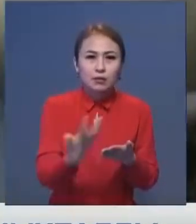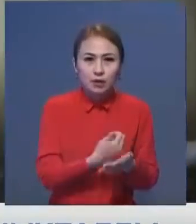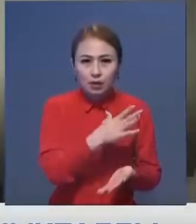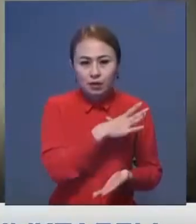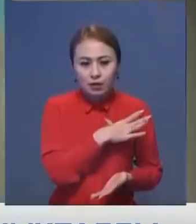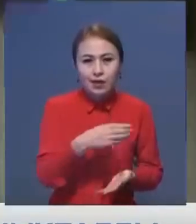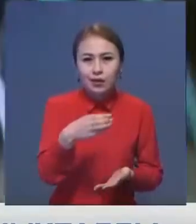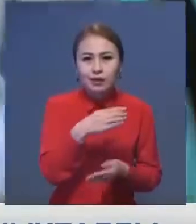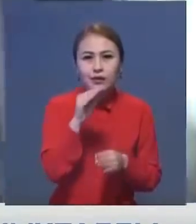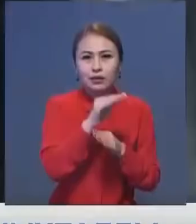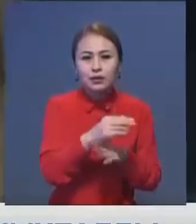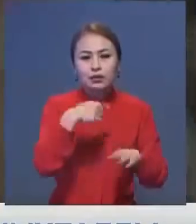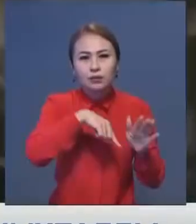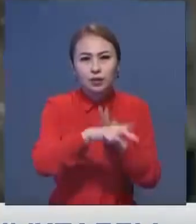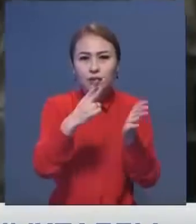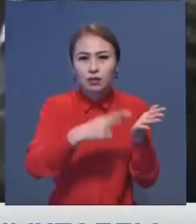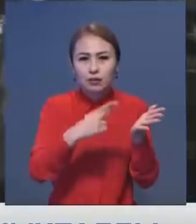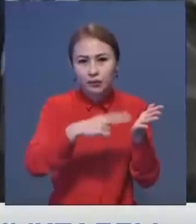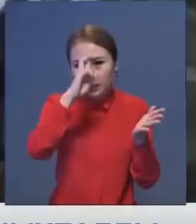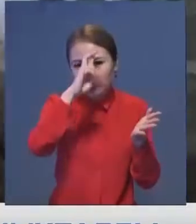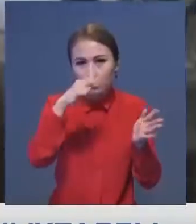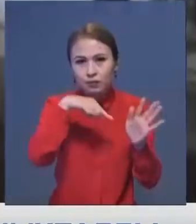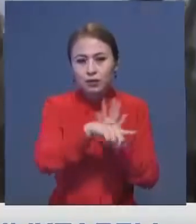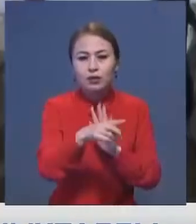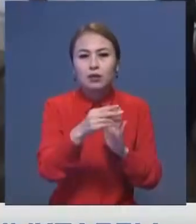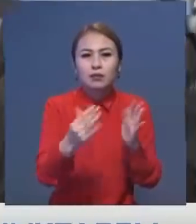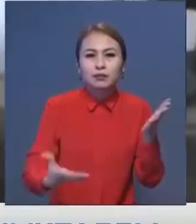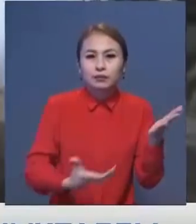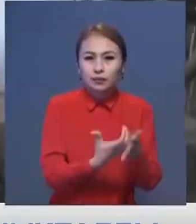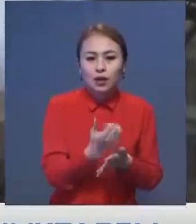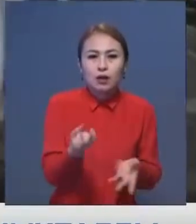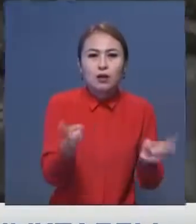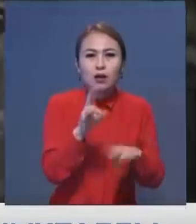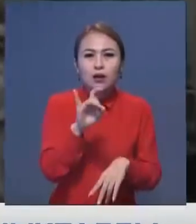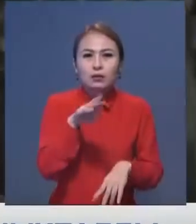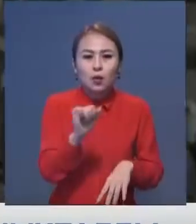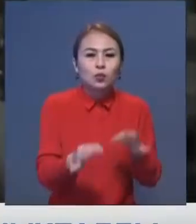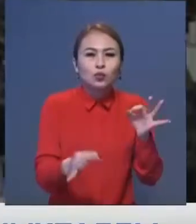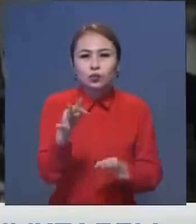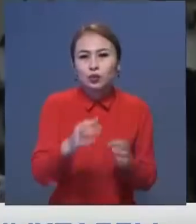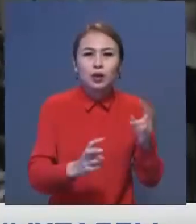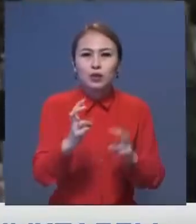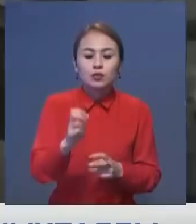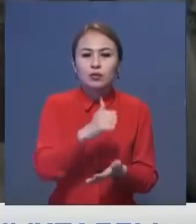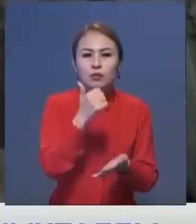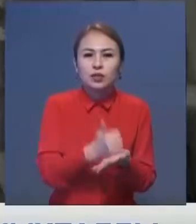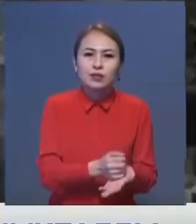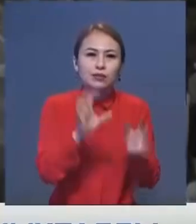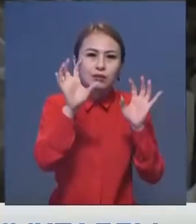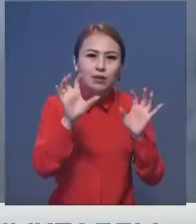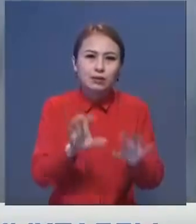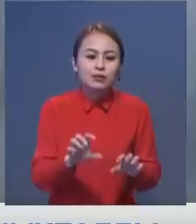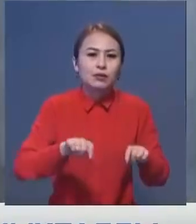тәркілеген. Алынған заттай дәлелдемелер мемлекет кірісіне берілді. Ал Қаратау аудандық соты кәсіпорын басшысын